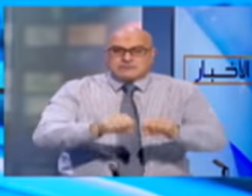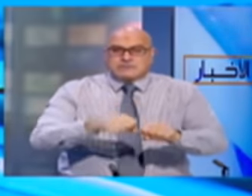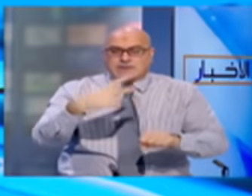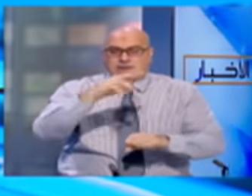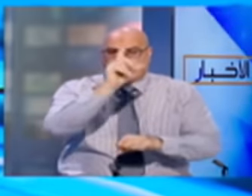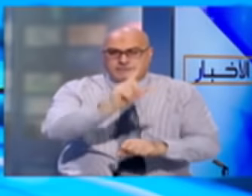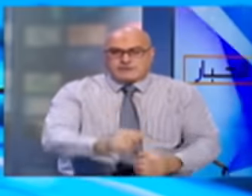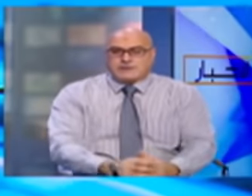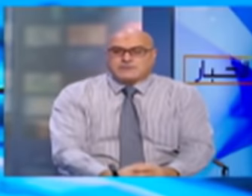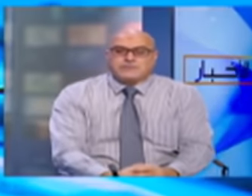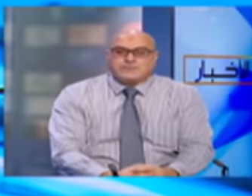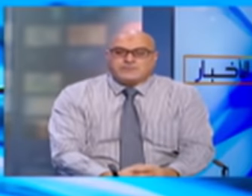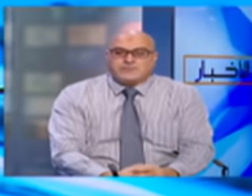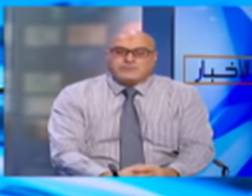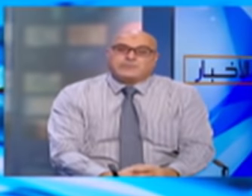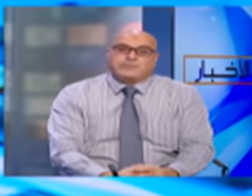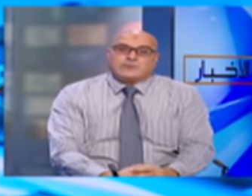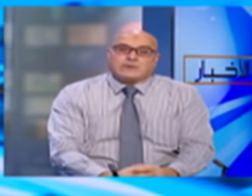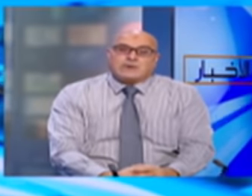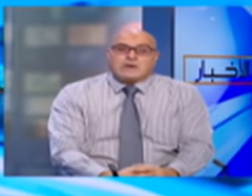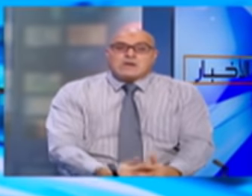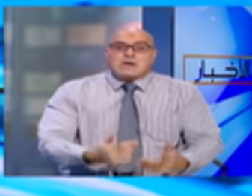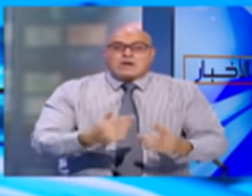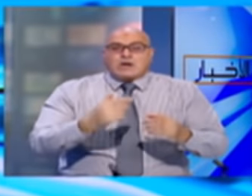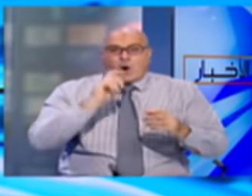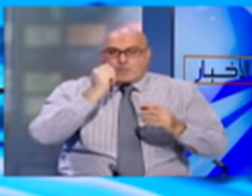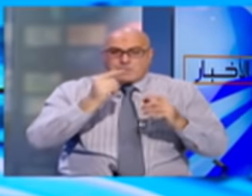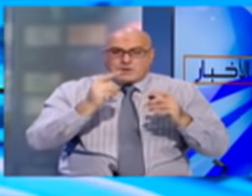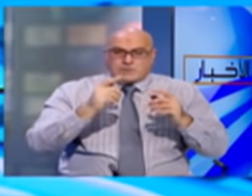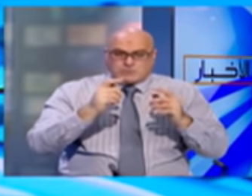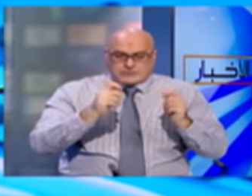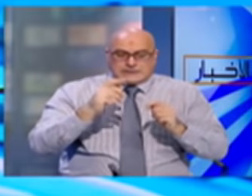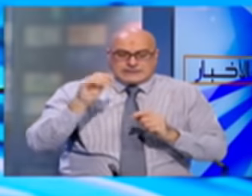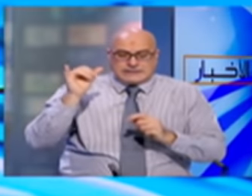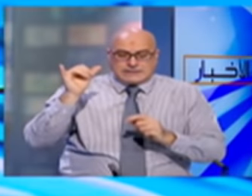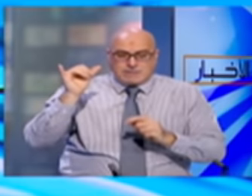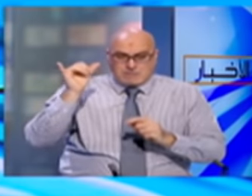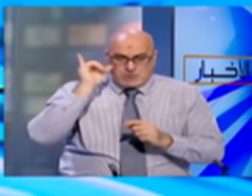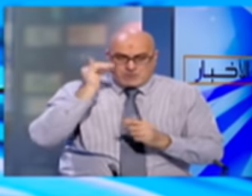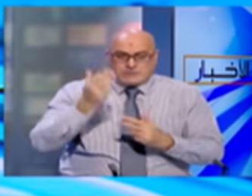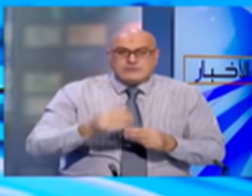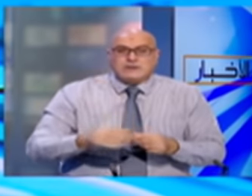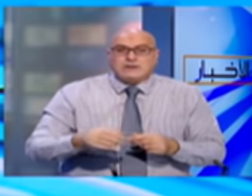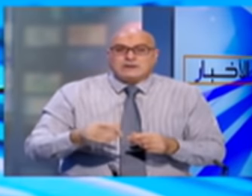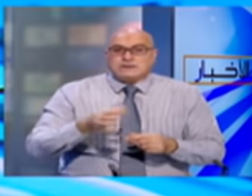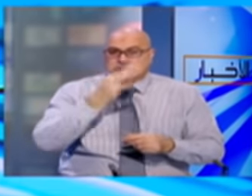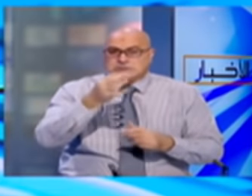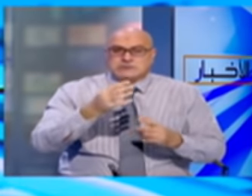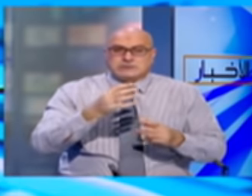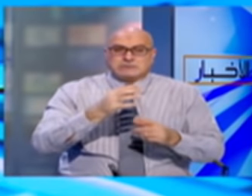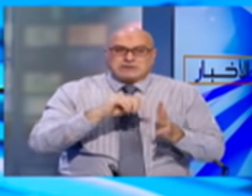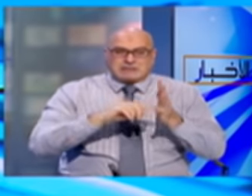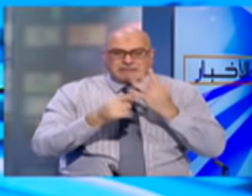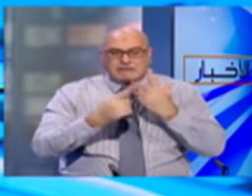في إفريقيا. وانتقد الناشط السياسي المغربي دبلوماسية النظام المغربي معتبرا